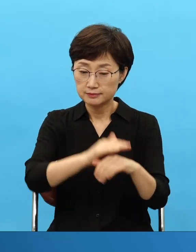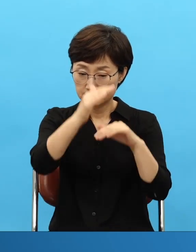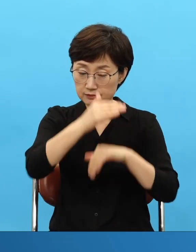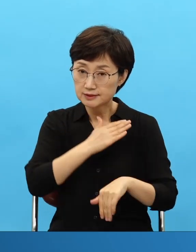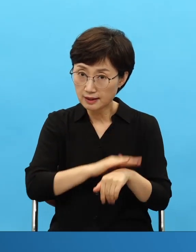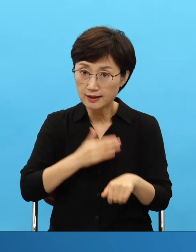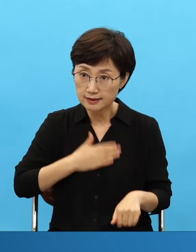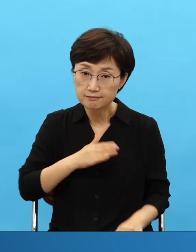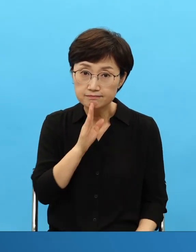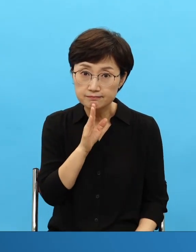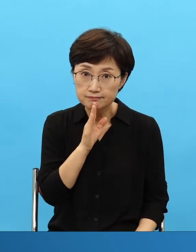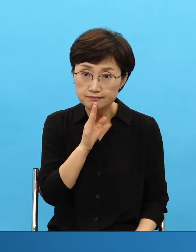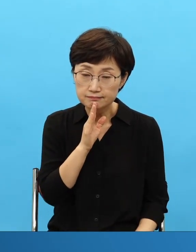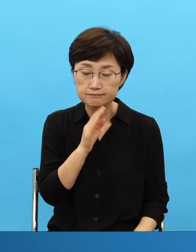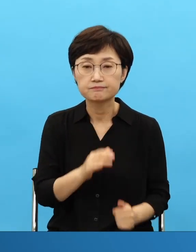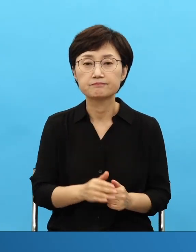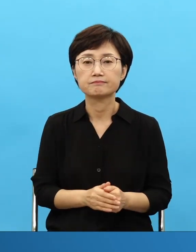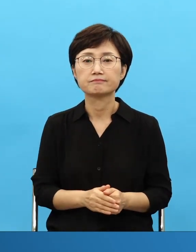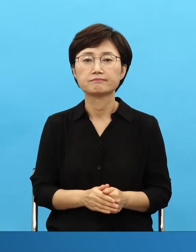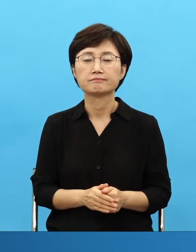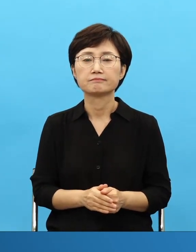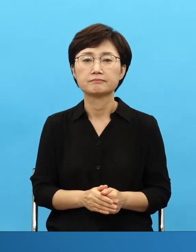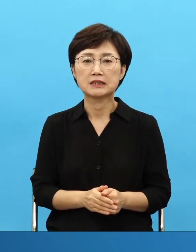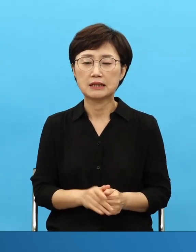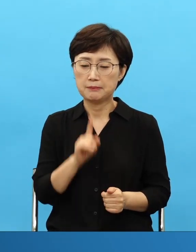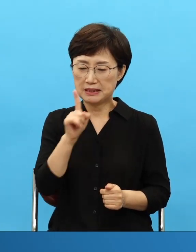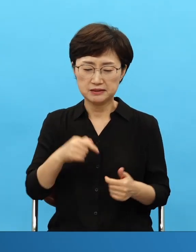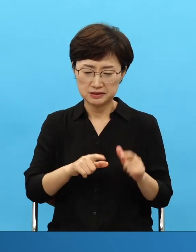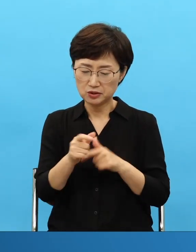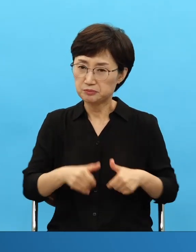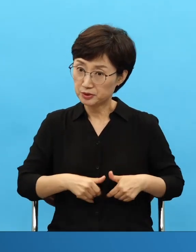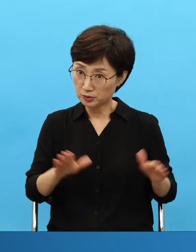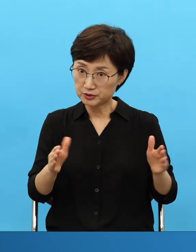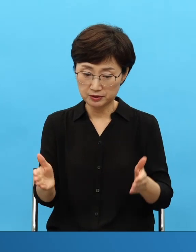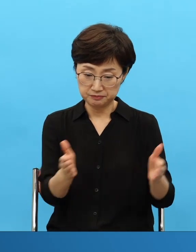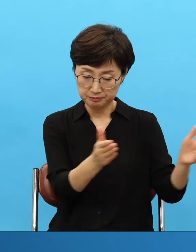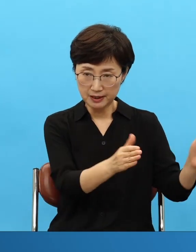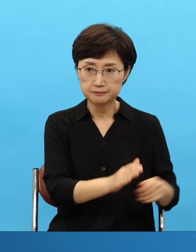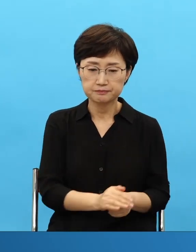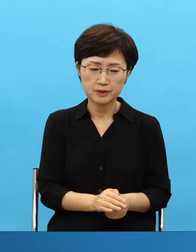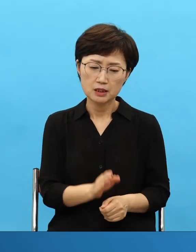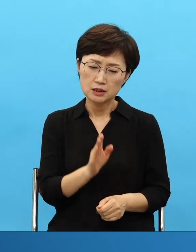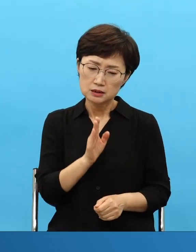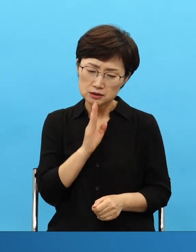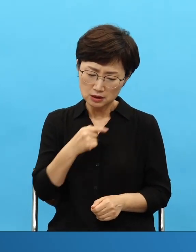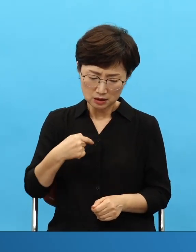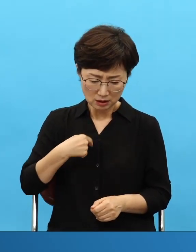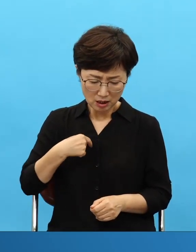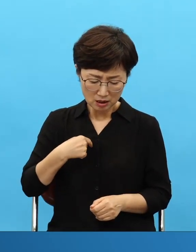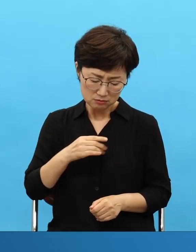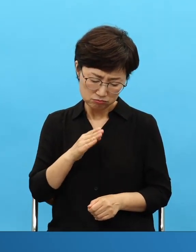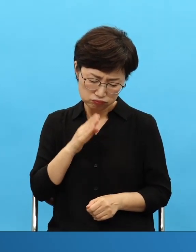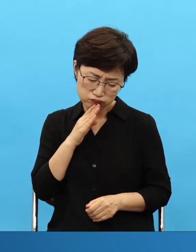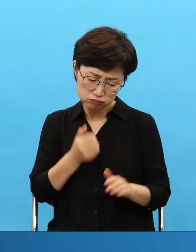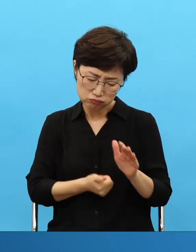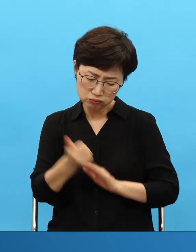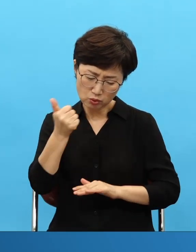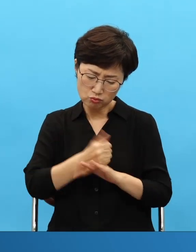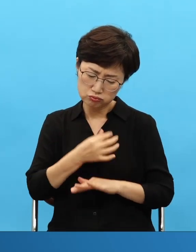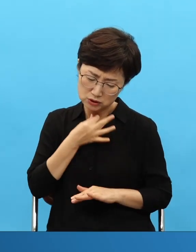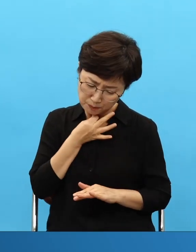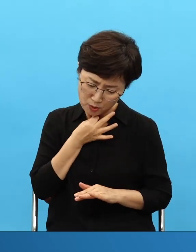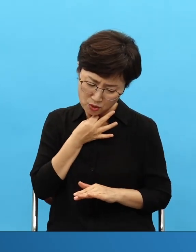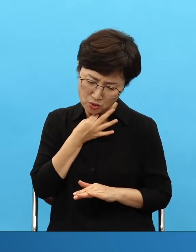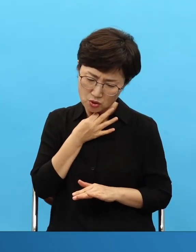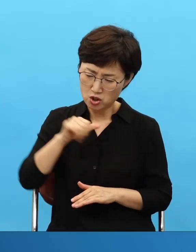자, 그러면 시간은 많은 갈 필요 없이 정말 내가 참된 성공을 하고 재앙도